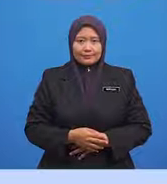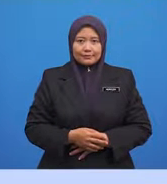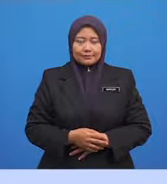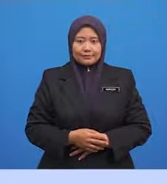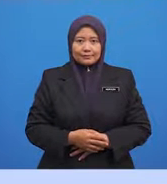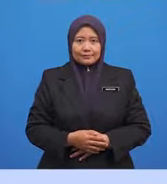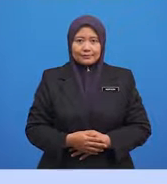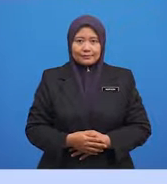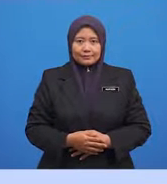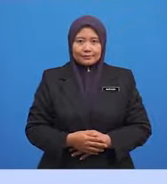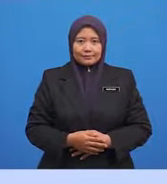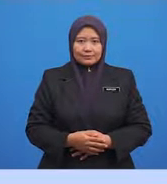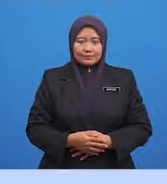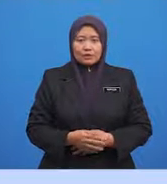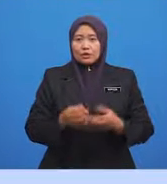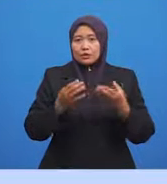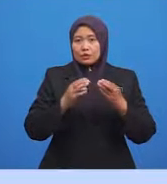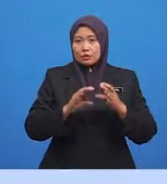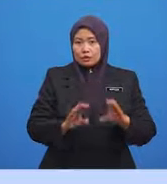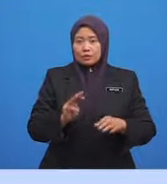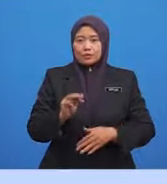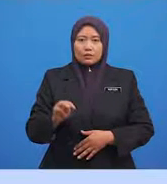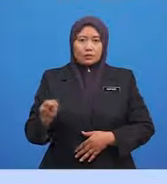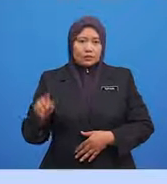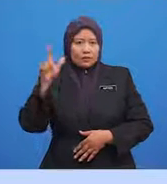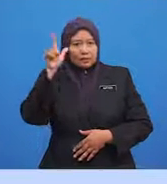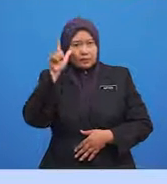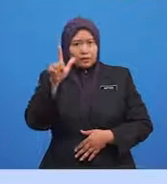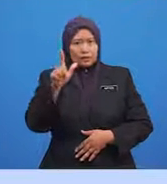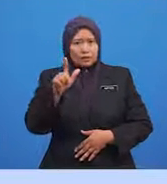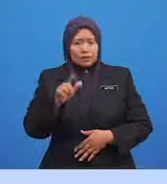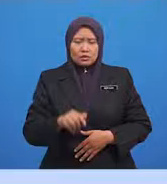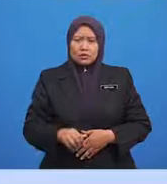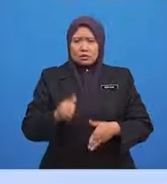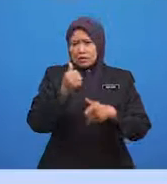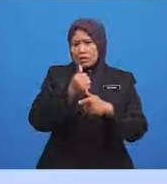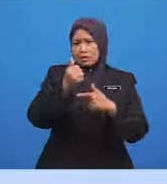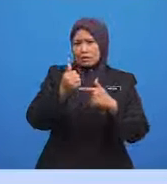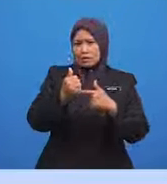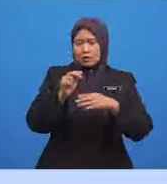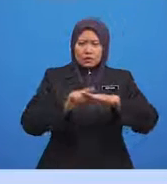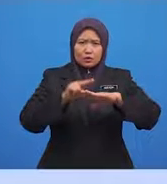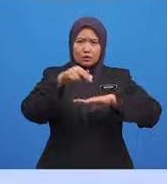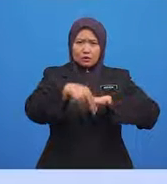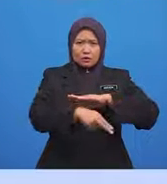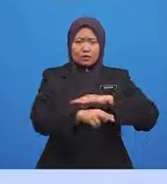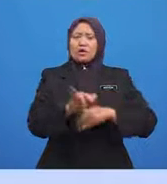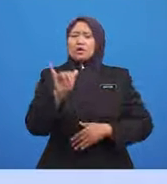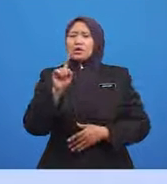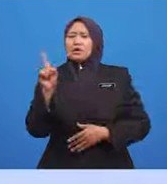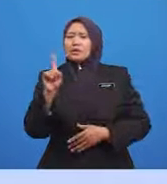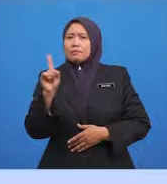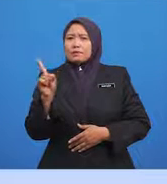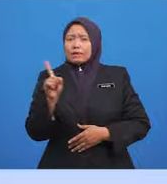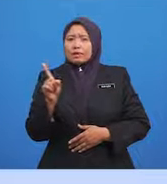Baiklah, cuba murid-murid lihat antara gelonsor tersebut, gelonsor yang